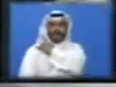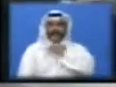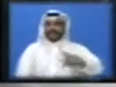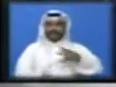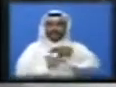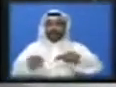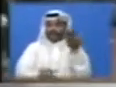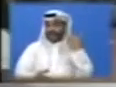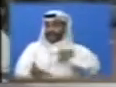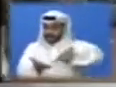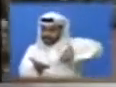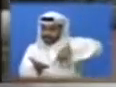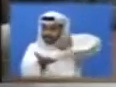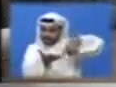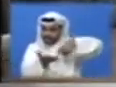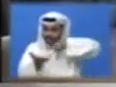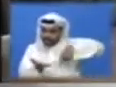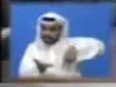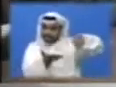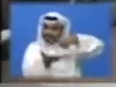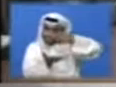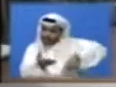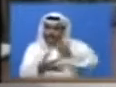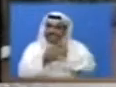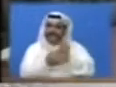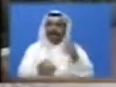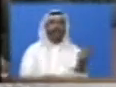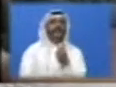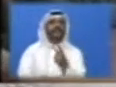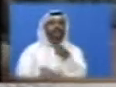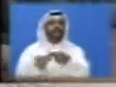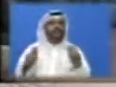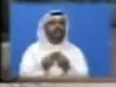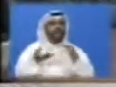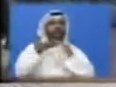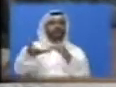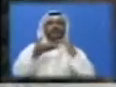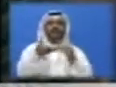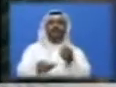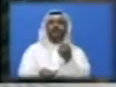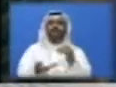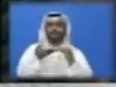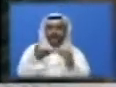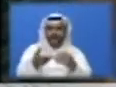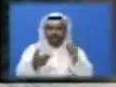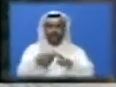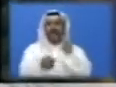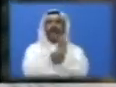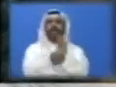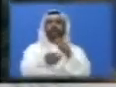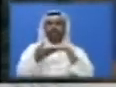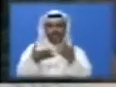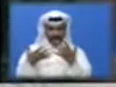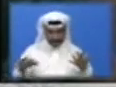وقعا العديد من الاتفاقيات في إطار التعاون الثنائي تتمثل في المساعدات المالية والقروض